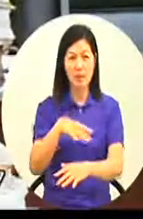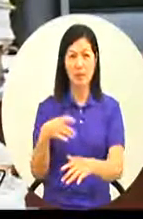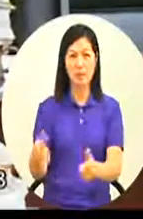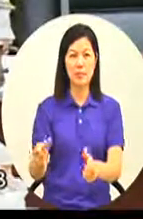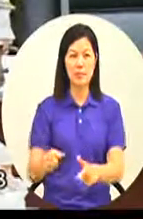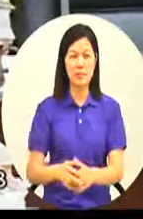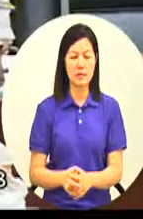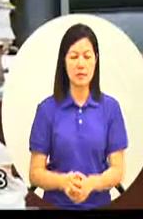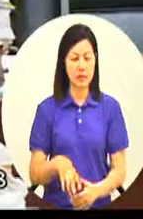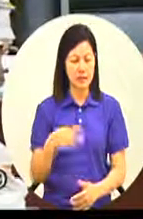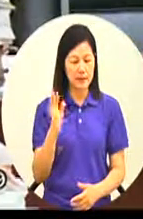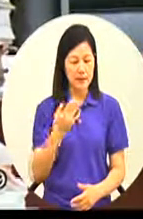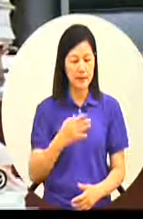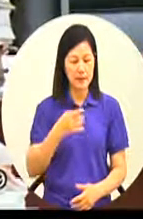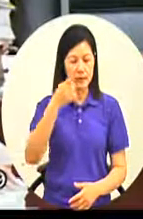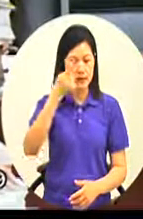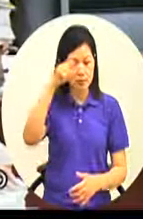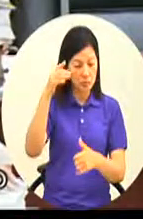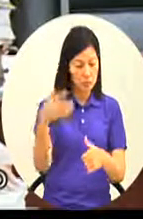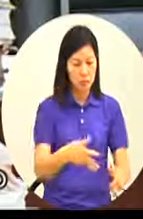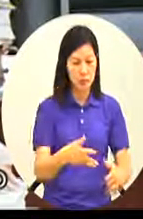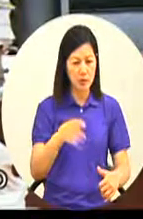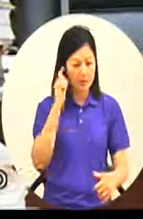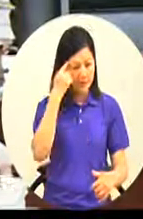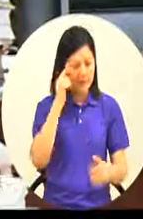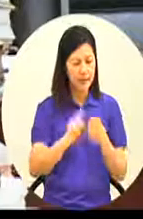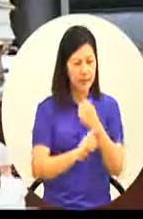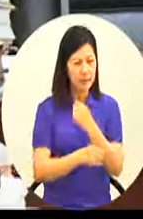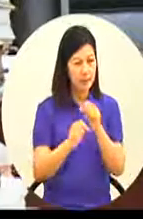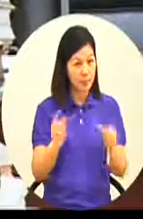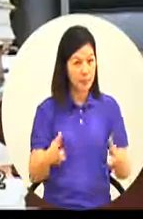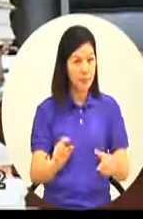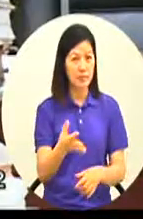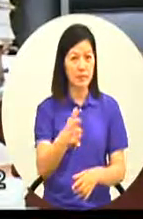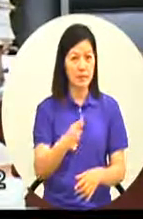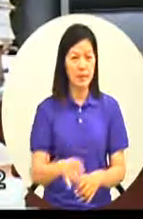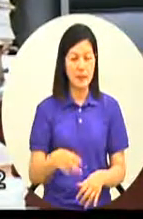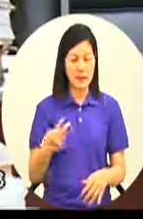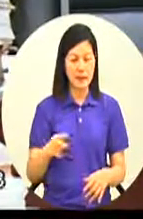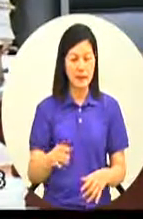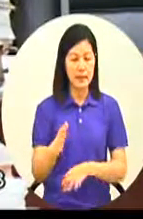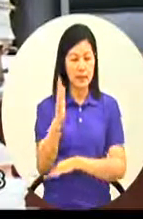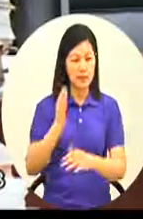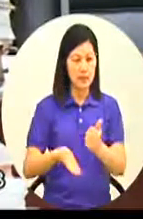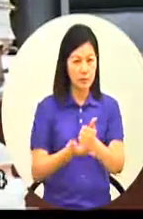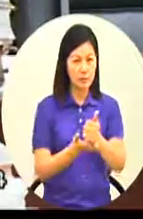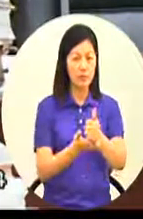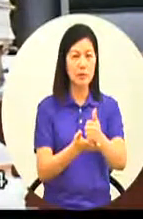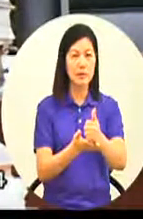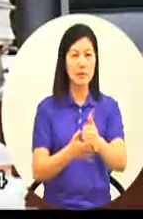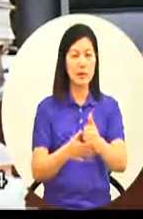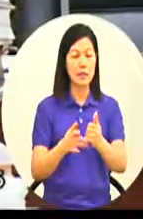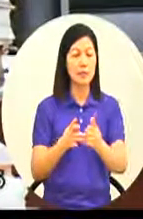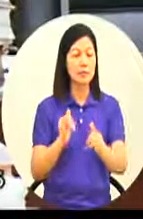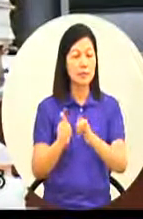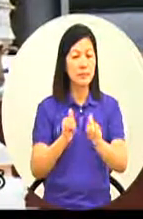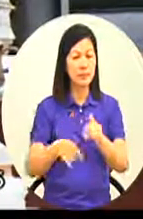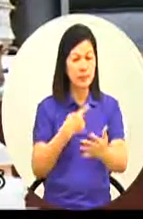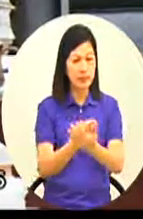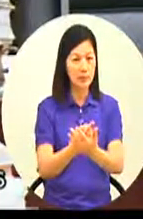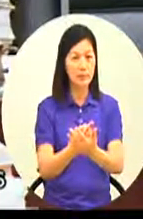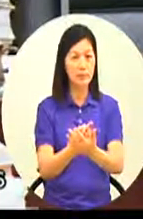样。那这个我们一直希望说，那当然政府有说现在我们要鼓励什么公民参与预算啊，这个都是在那个都是一